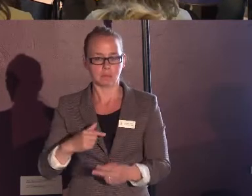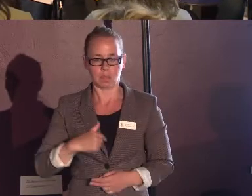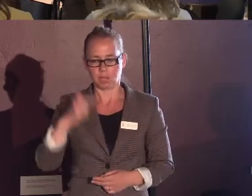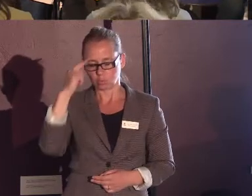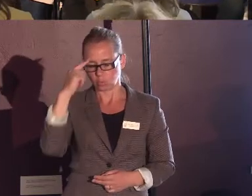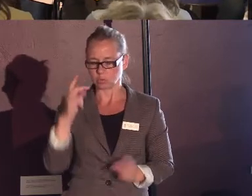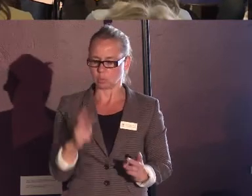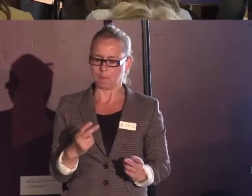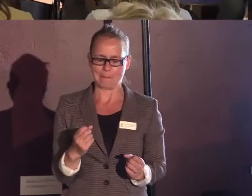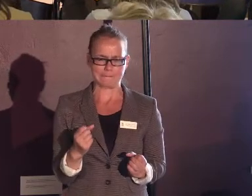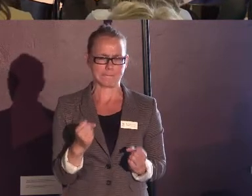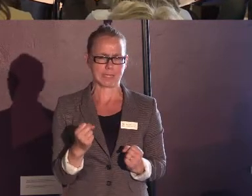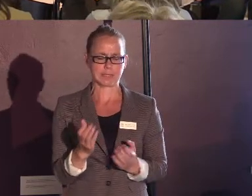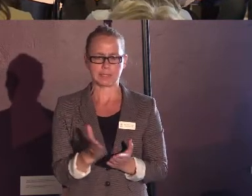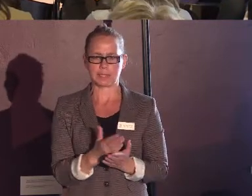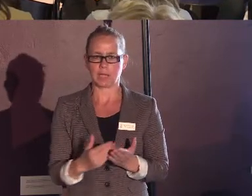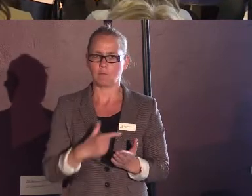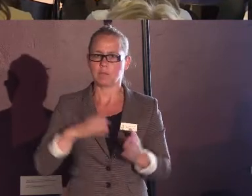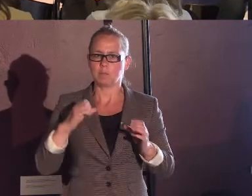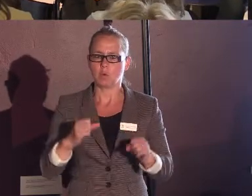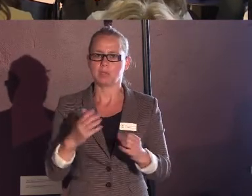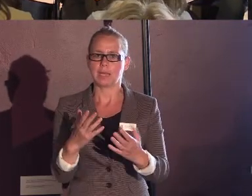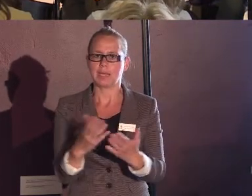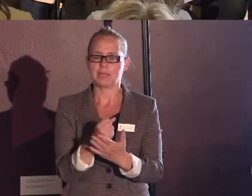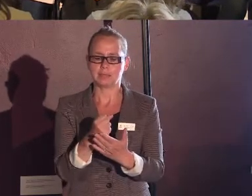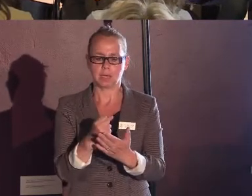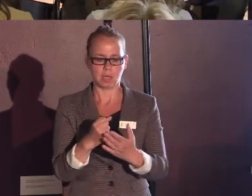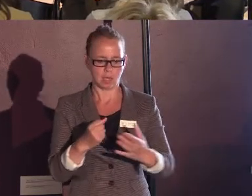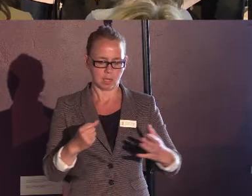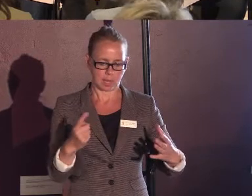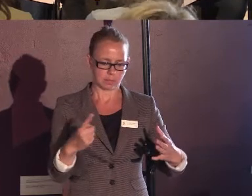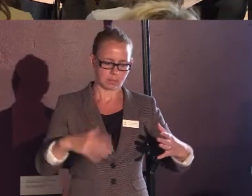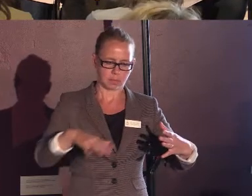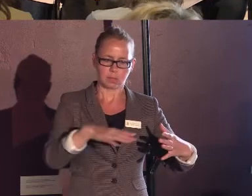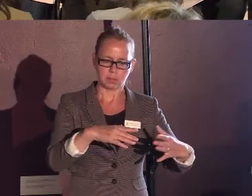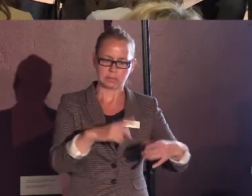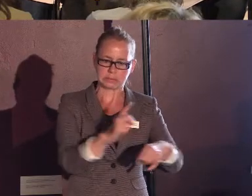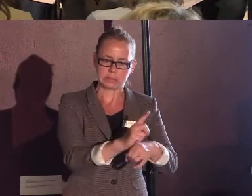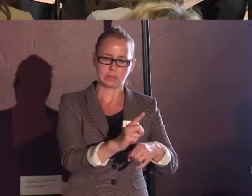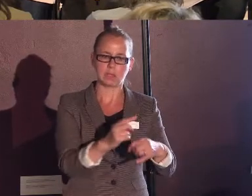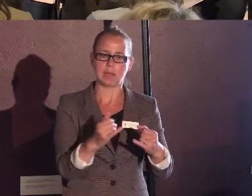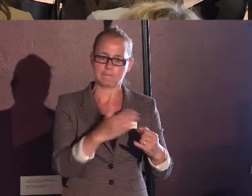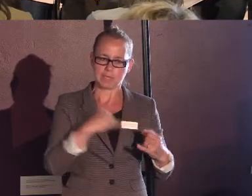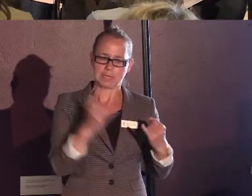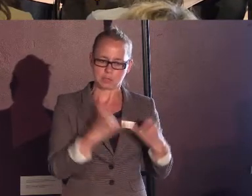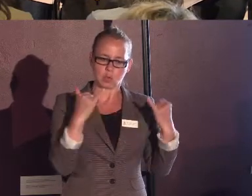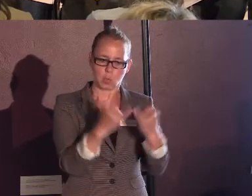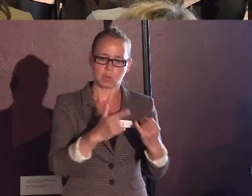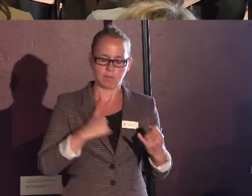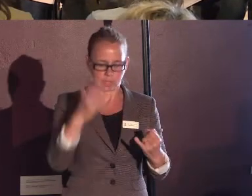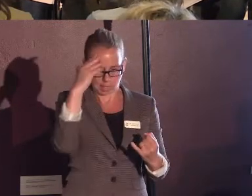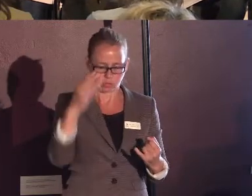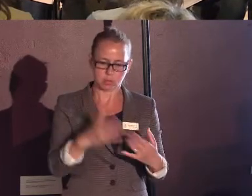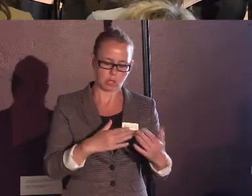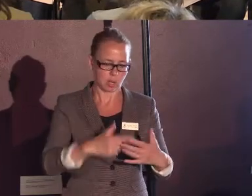en nyckelpunkt egentligen. Ja. Och hitta ett utrymme där du som institution har möjligt att göra ett plattfall